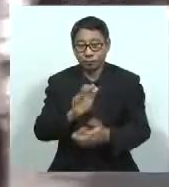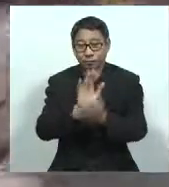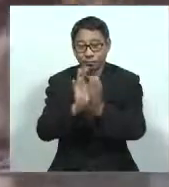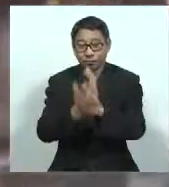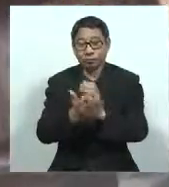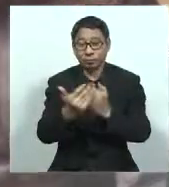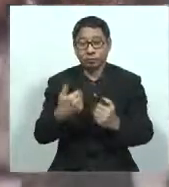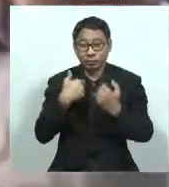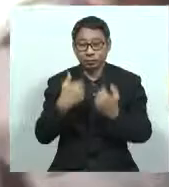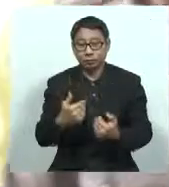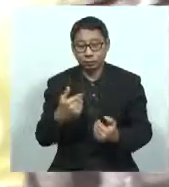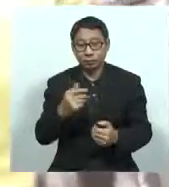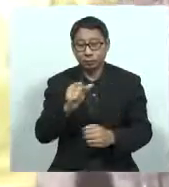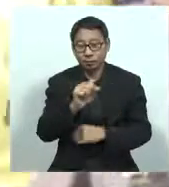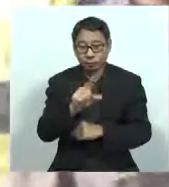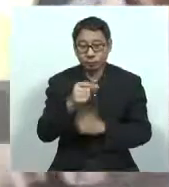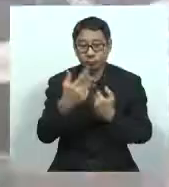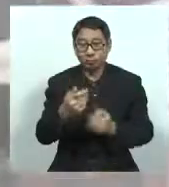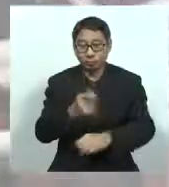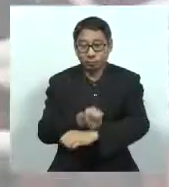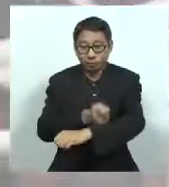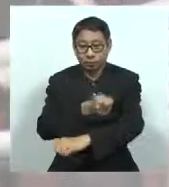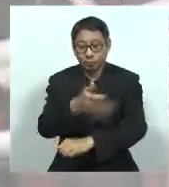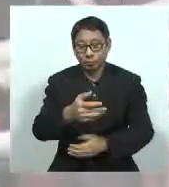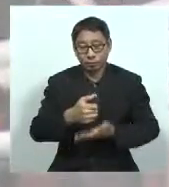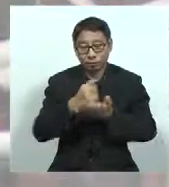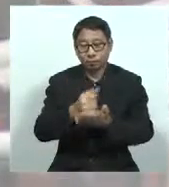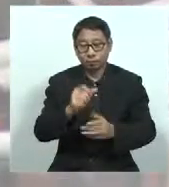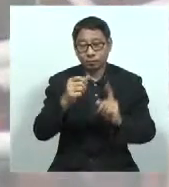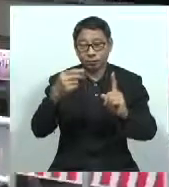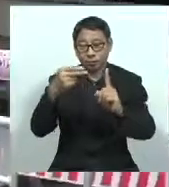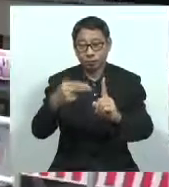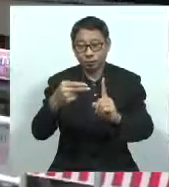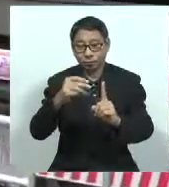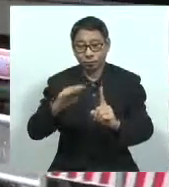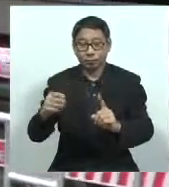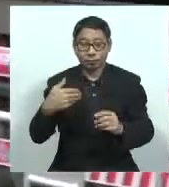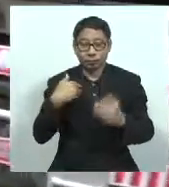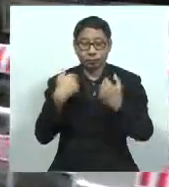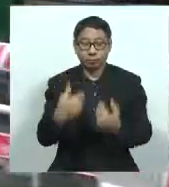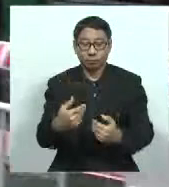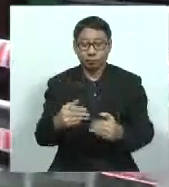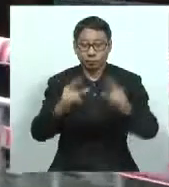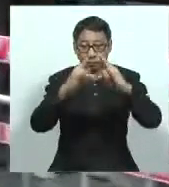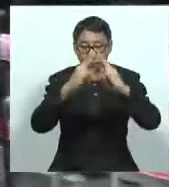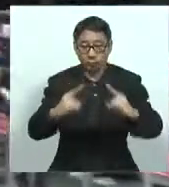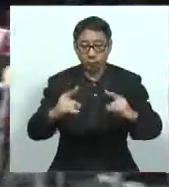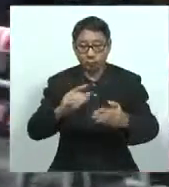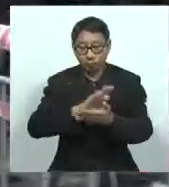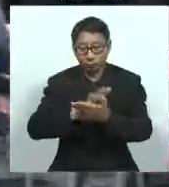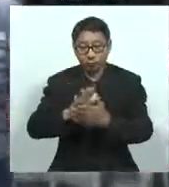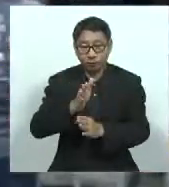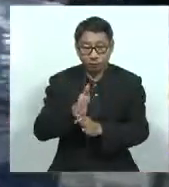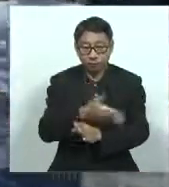งพื้นที่โดยเบื้องต้นวันศุกร์นี้จะมีการจ่ายเงินเยียวยาให้รายละ 10,000 บาทพร้อมทั้งจะนำเต็นท์มาตั้งให้แล้วเสร็จ